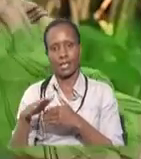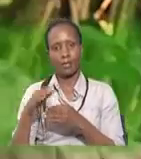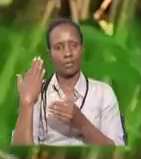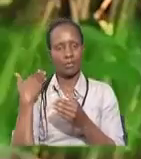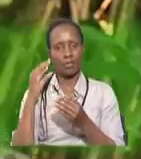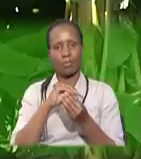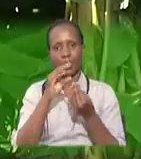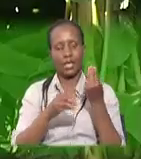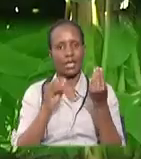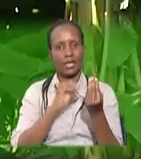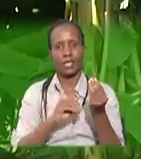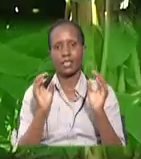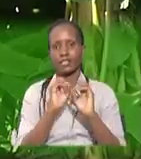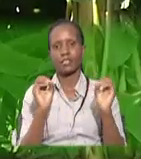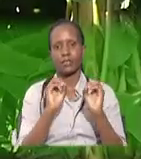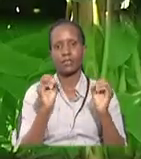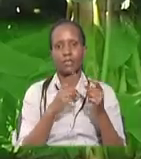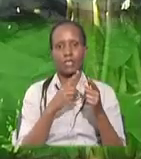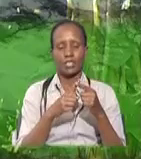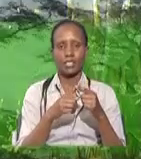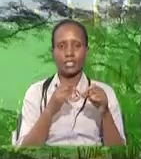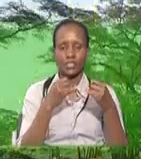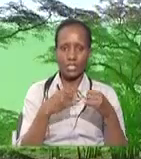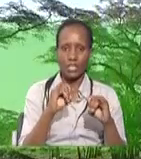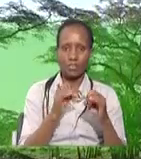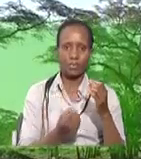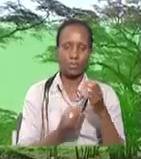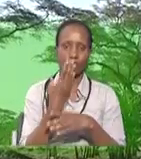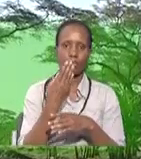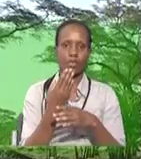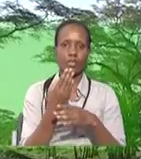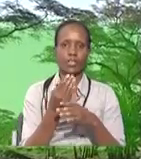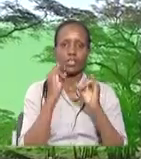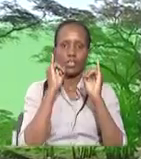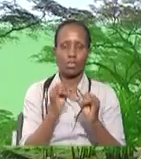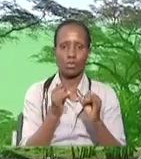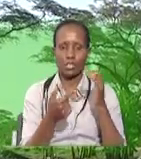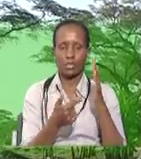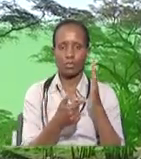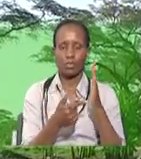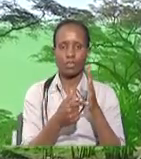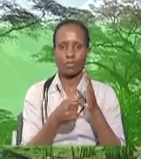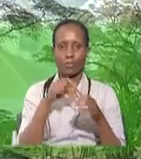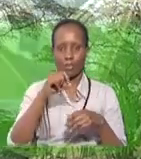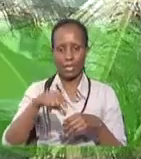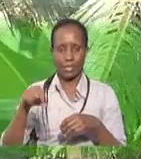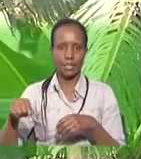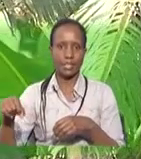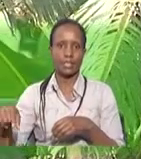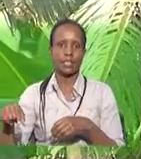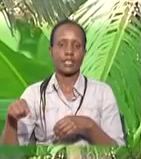hii ndizi akweko wakakuja wakaanza kubunu kitu naitwa model farm ambayo ya kupanda